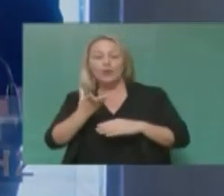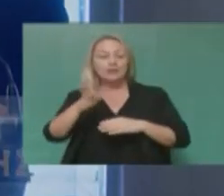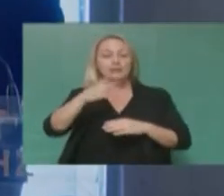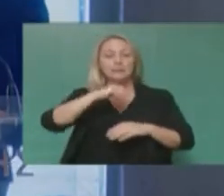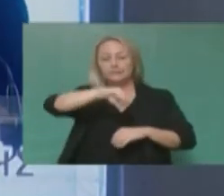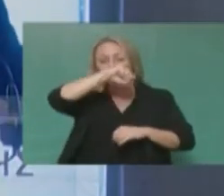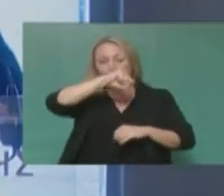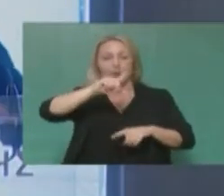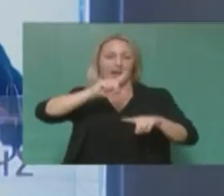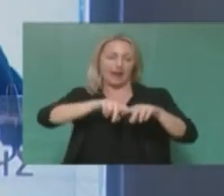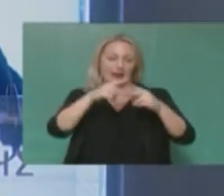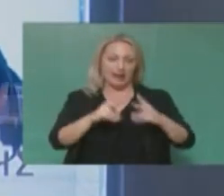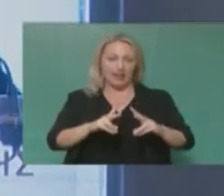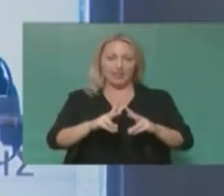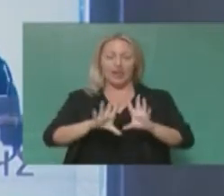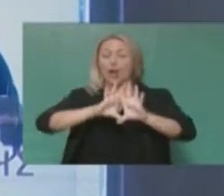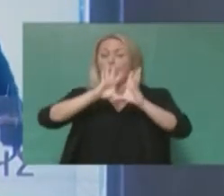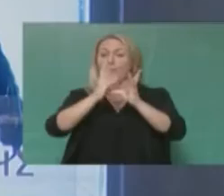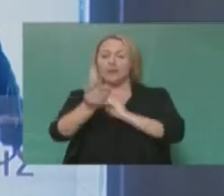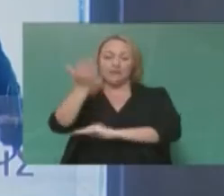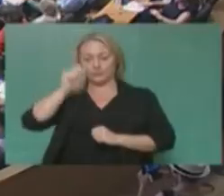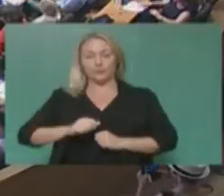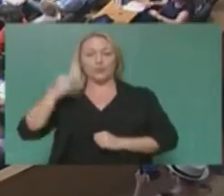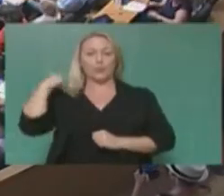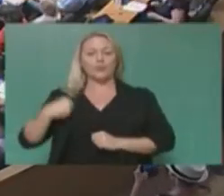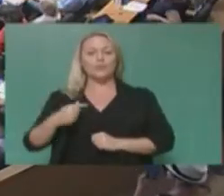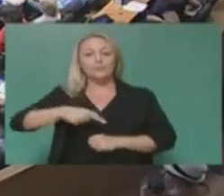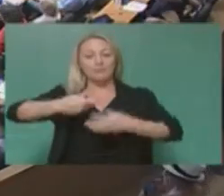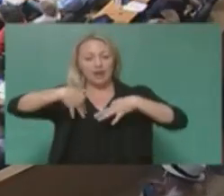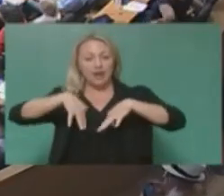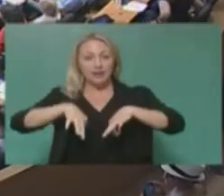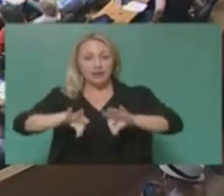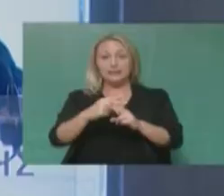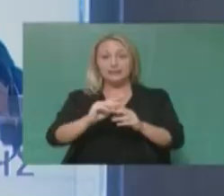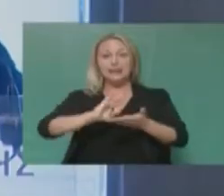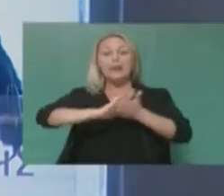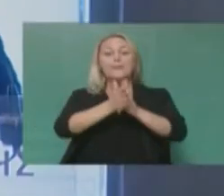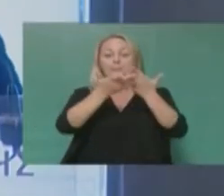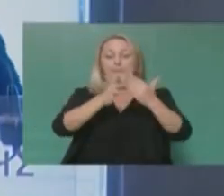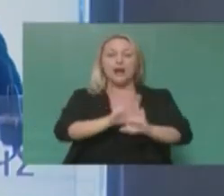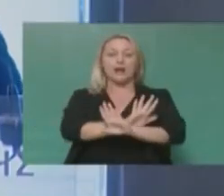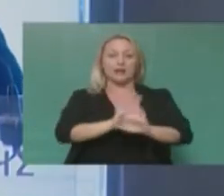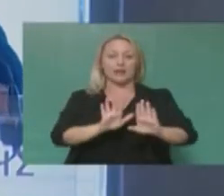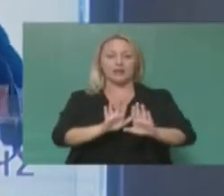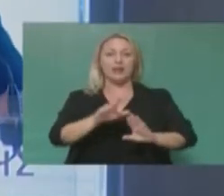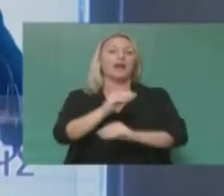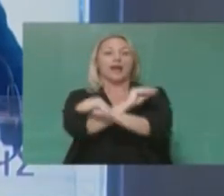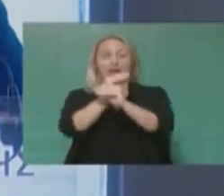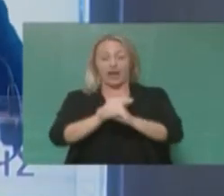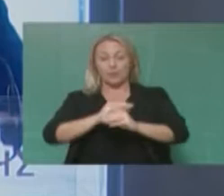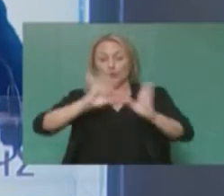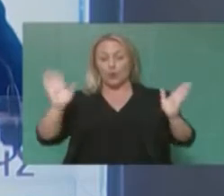Αυτές οι πρακτικές του παρελθόντος άφησαν πληγές στο σώμα της πόλης. Είμαστε λοιπόν αποφασισμένοι να υπερβούμε τους διχασμούς.